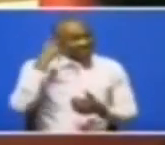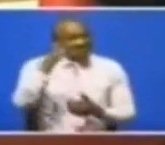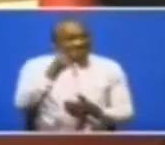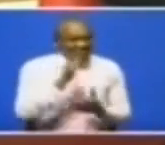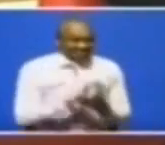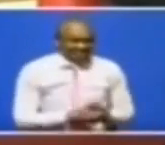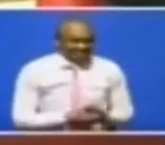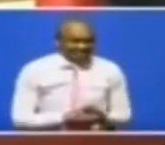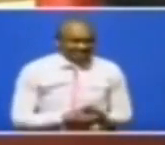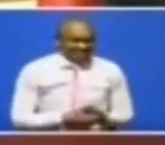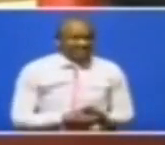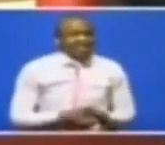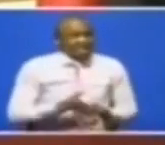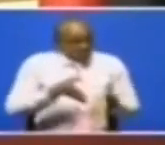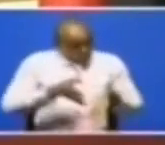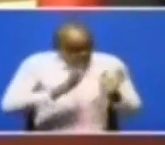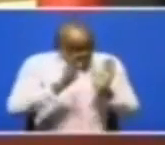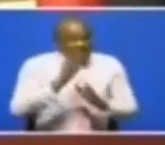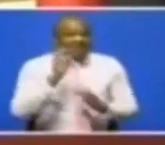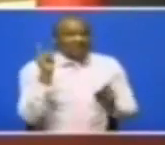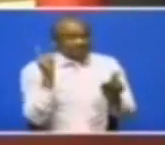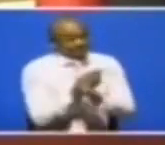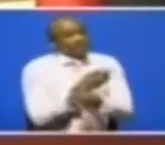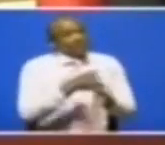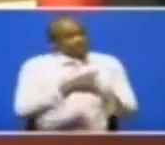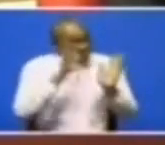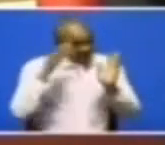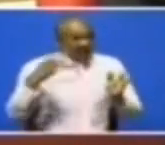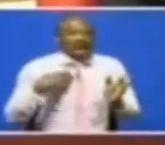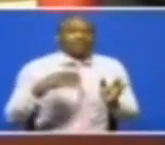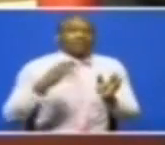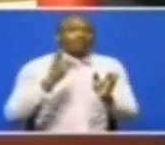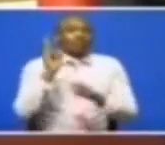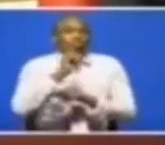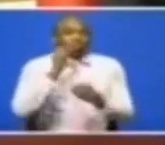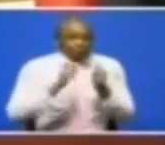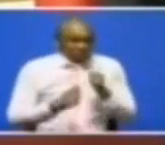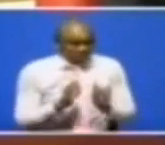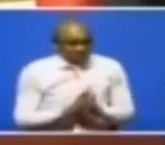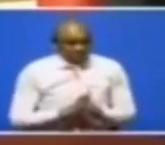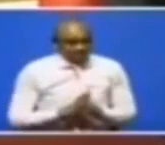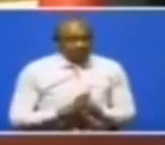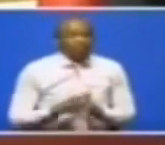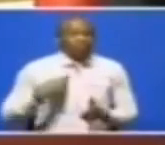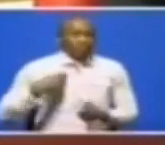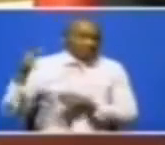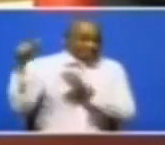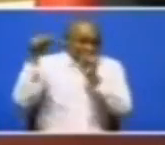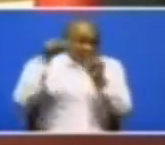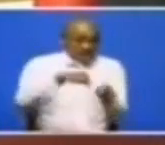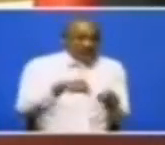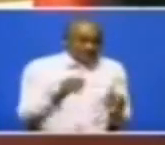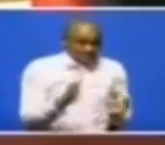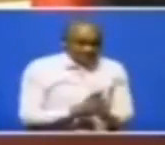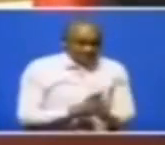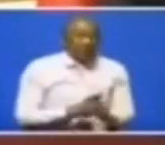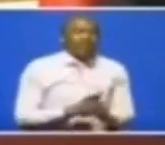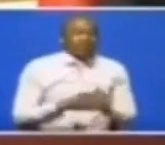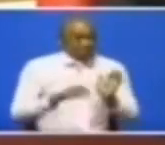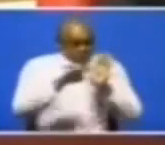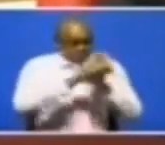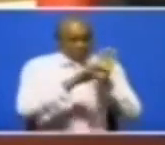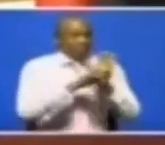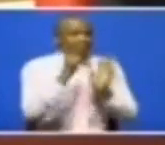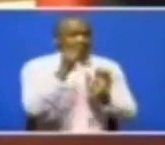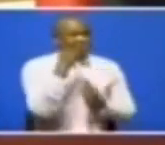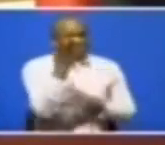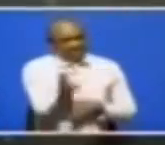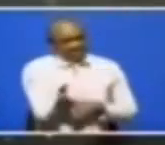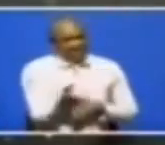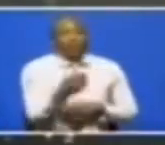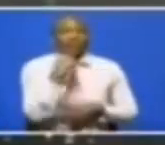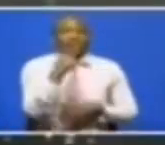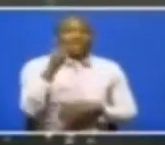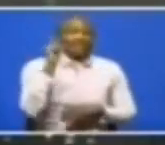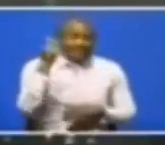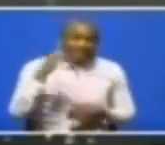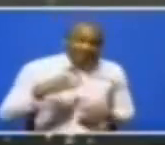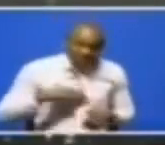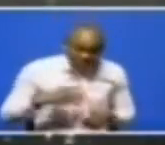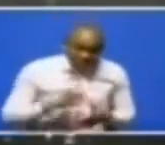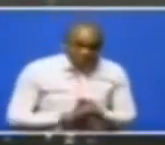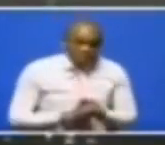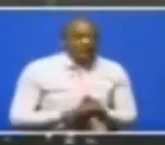mwananchi. Sasa njia ya pili ambayo tumekuwa tukitumia ni kwa mfano kuja katika show kama hizi,